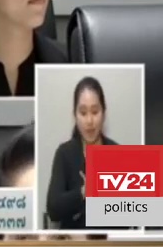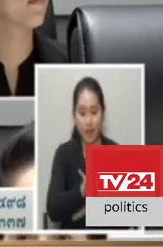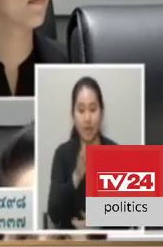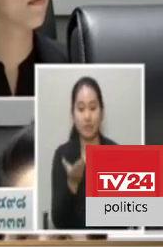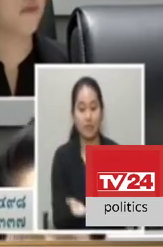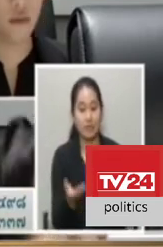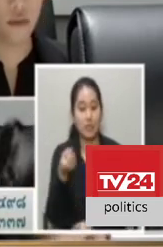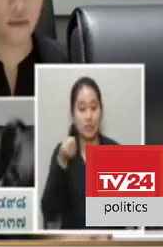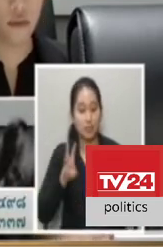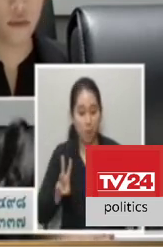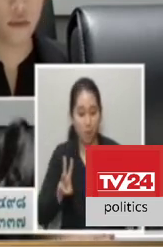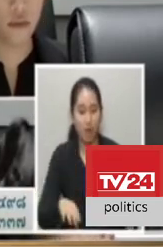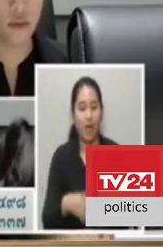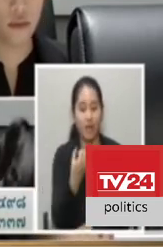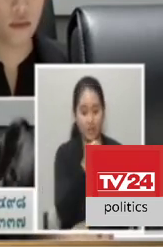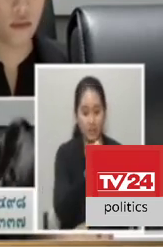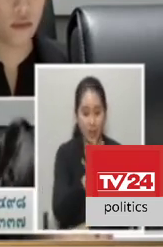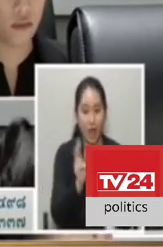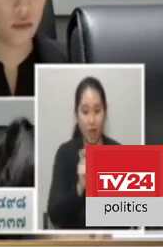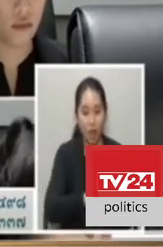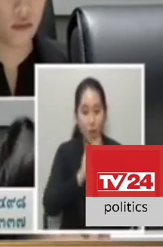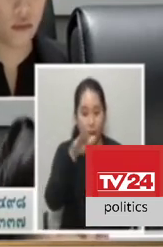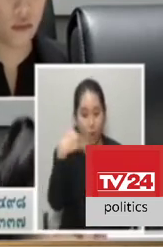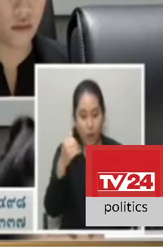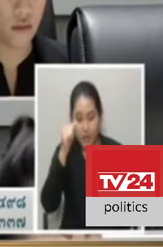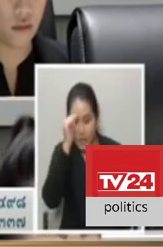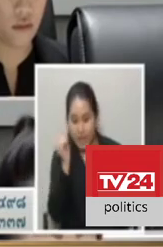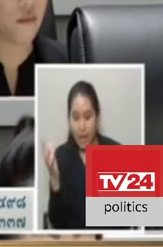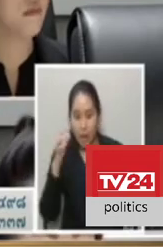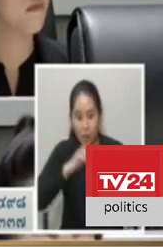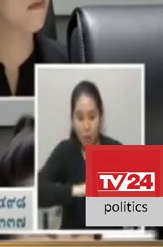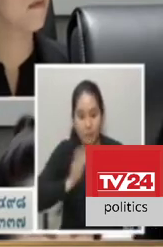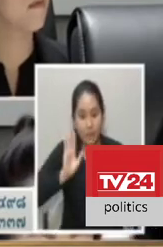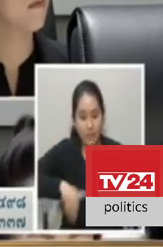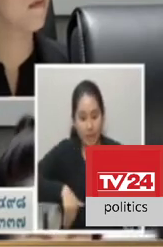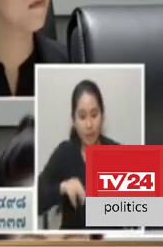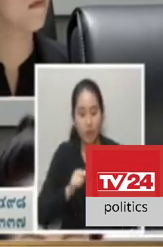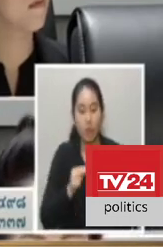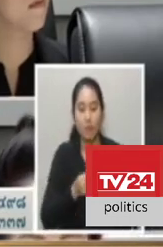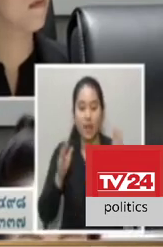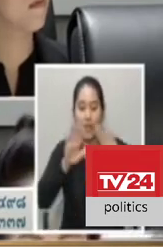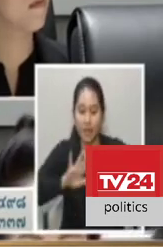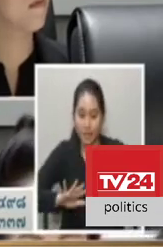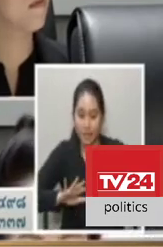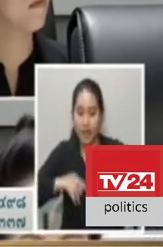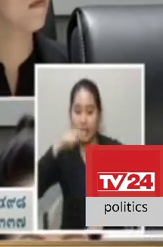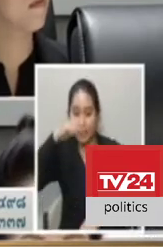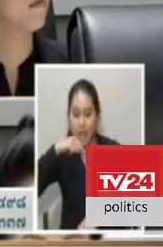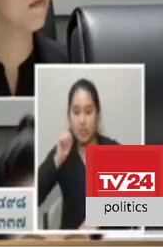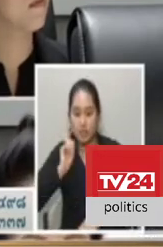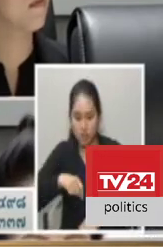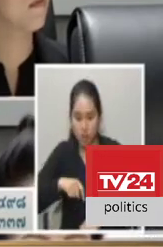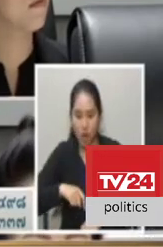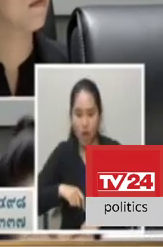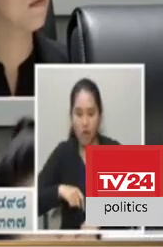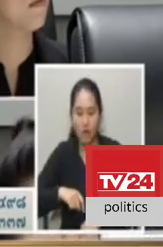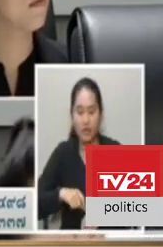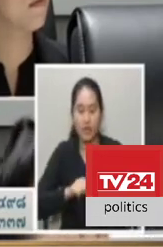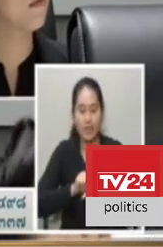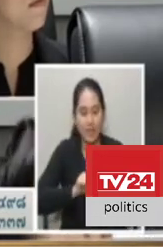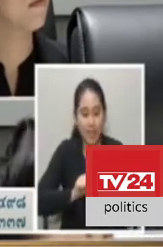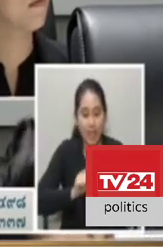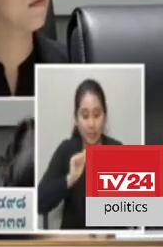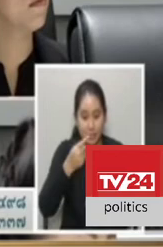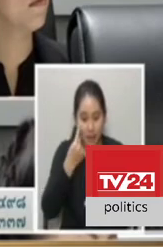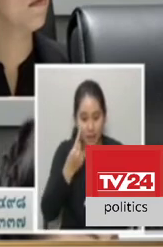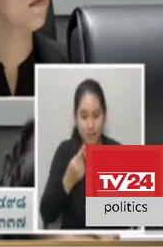ไปก่อนแล้วอินเดียมาเข้าร่วมทีหลังแสดงว่าอาเซียนและรัฐบาลไทยต้องรื้อความตกลงใหม่ทั้งหมดหรือถ้